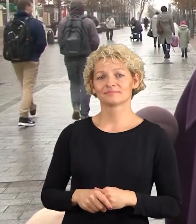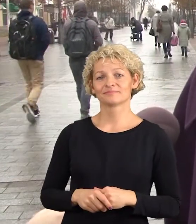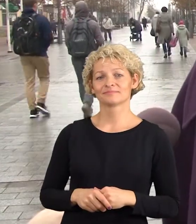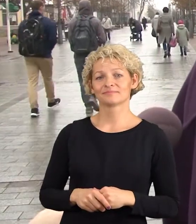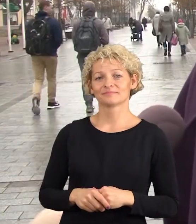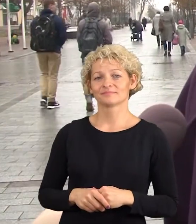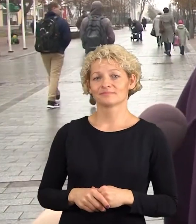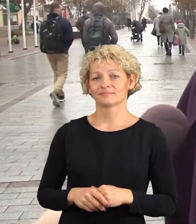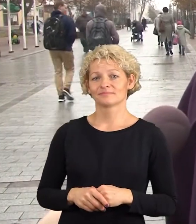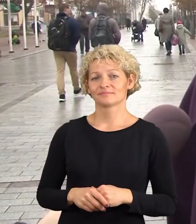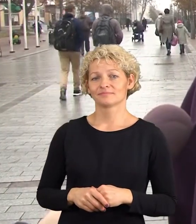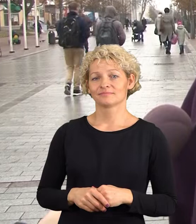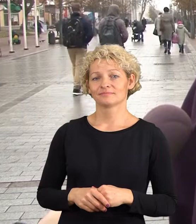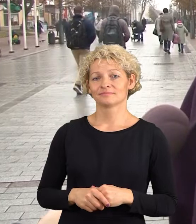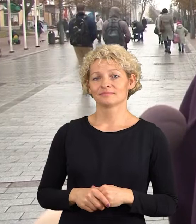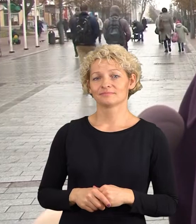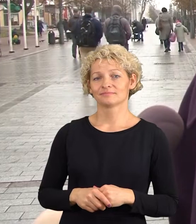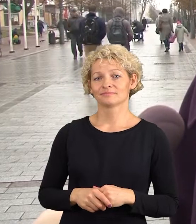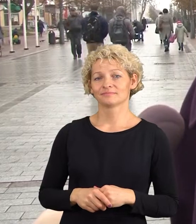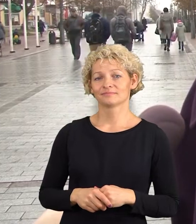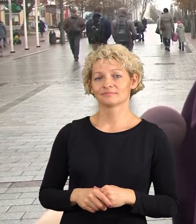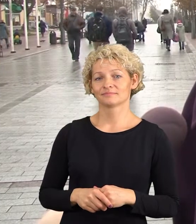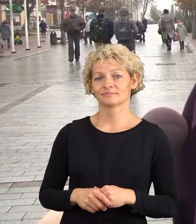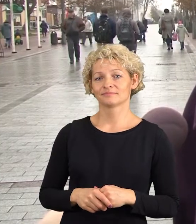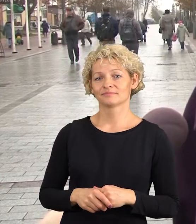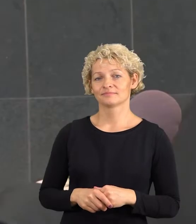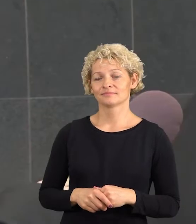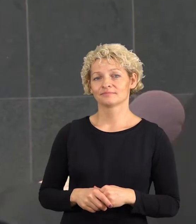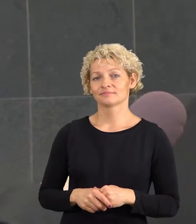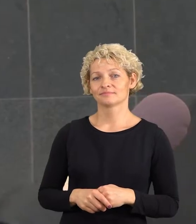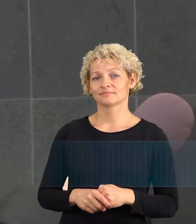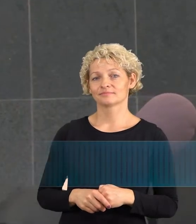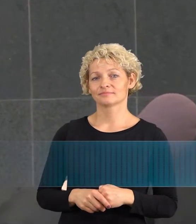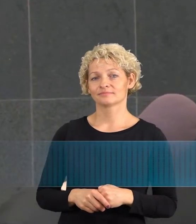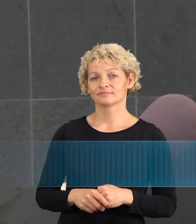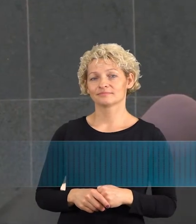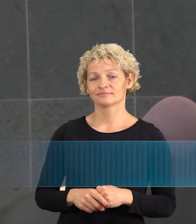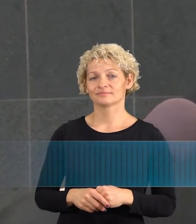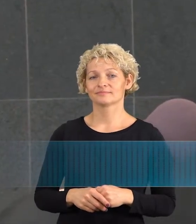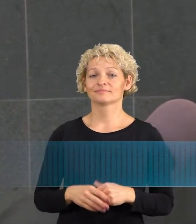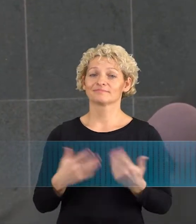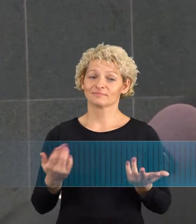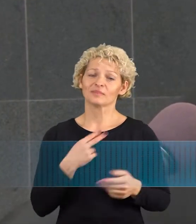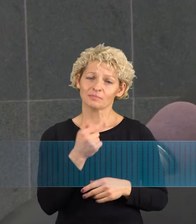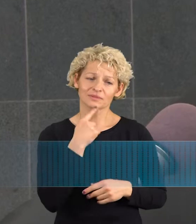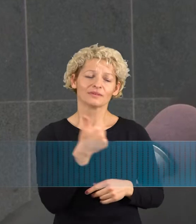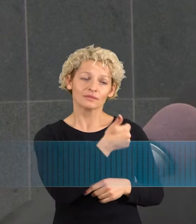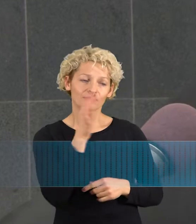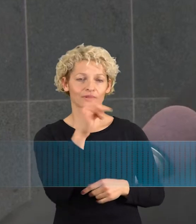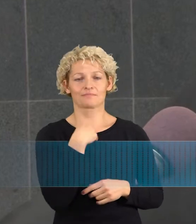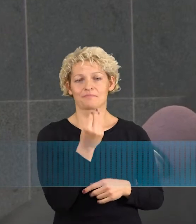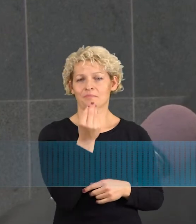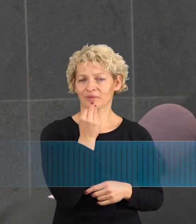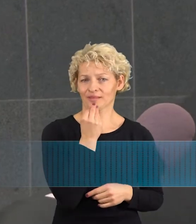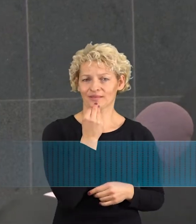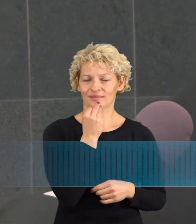turbūt. Nieko labai stebuklų nebūna. Gerą maistą valgau, žvėrieną,